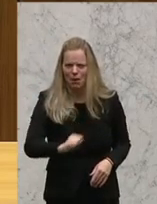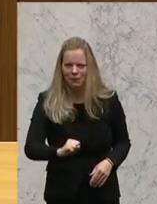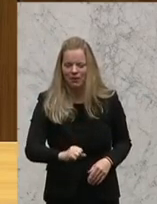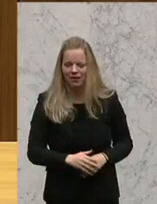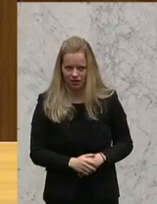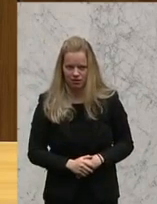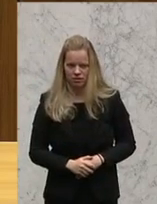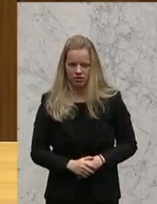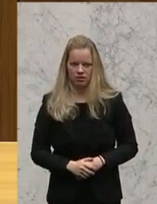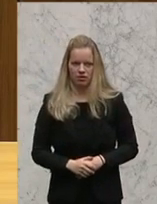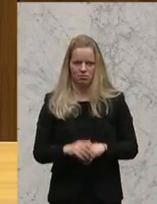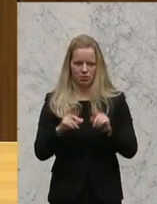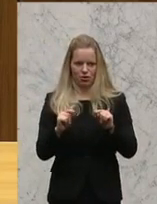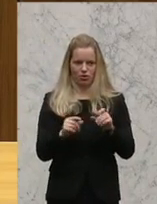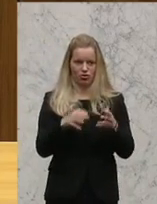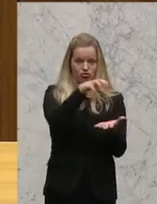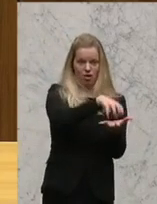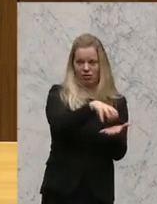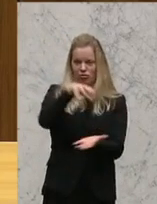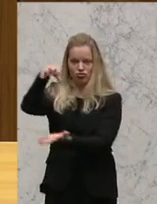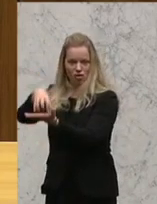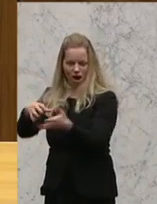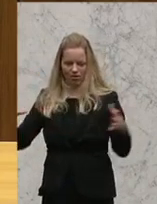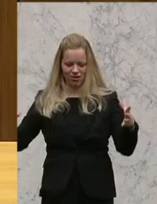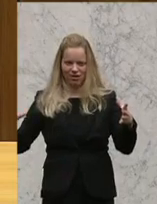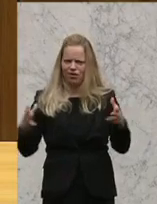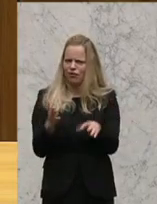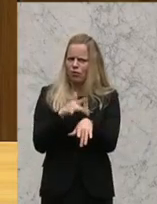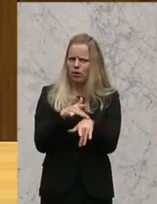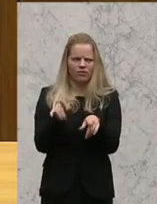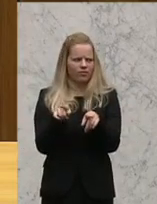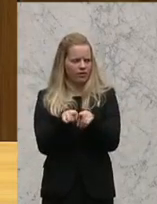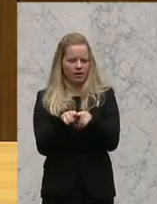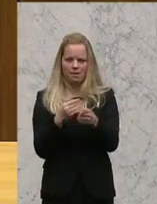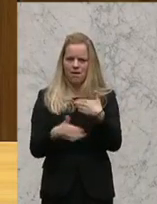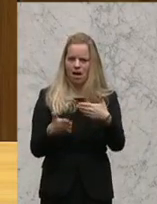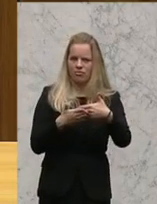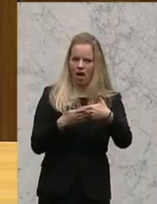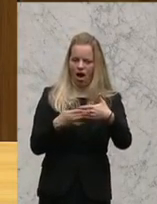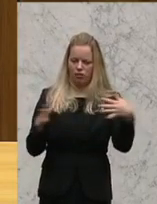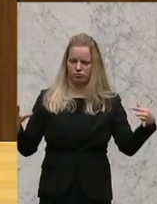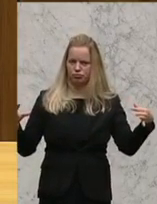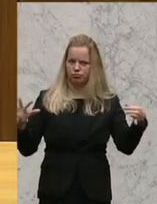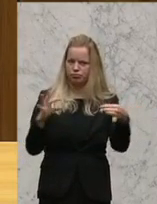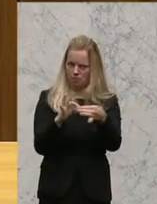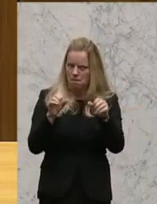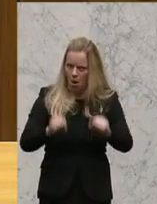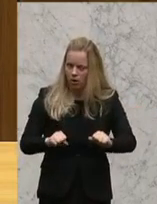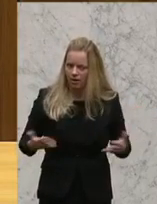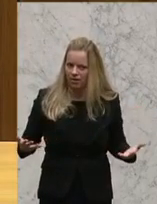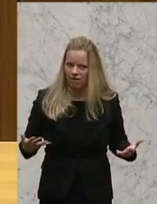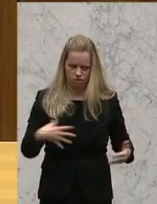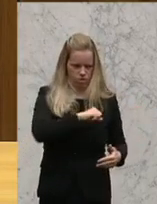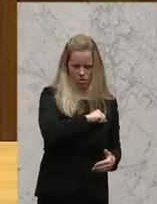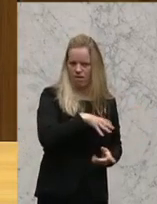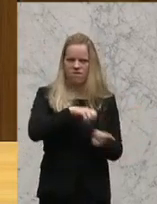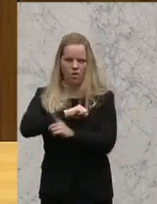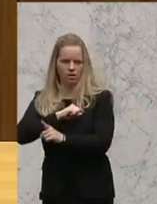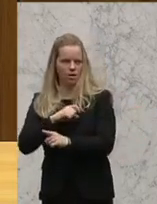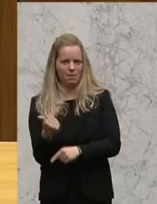beiden Städte näher zusammengewachsen und profitieren gegenseitig. Sehr geehrte Damen und Herren, natürlich spielt auch